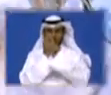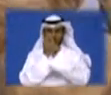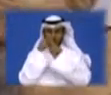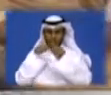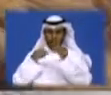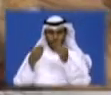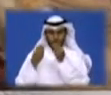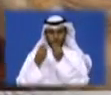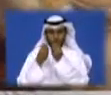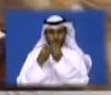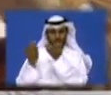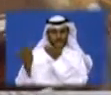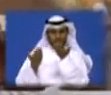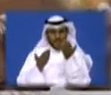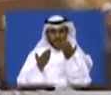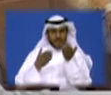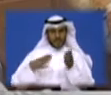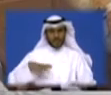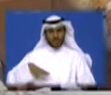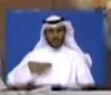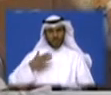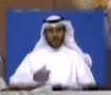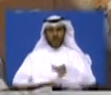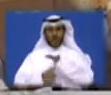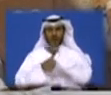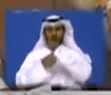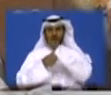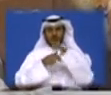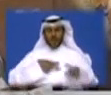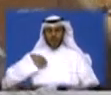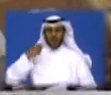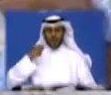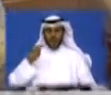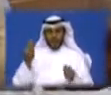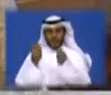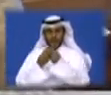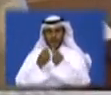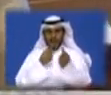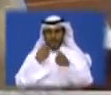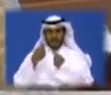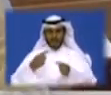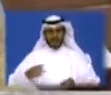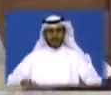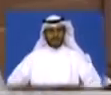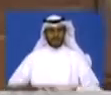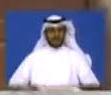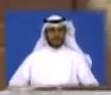السيف صباح اليوم سمو الشيخ جابر المبارك الحمد الصباح رئيس مجلس الوزراء.